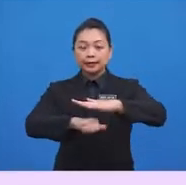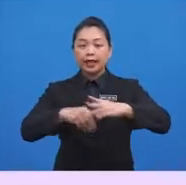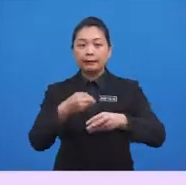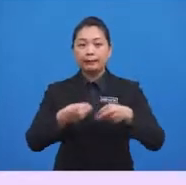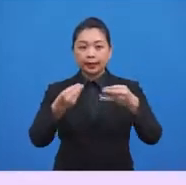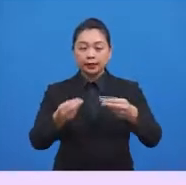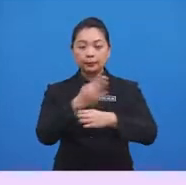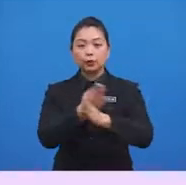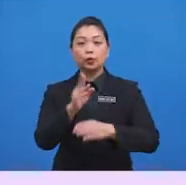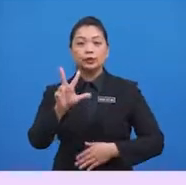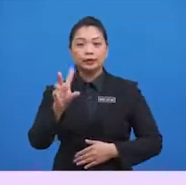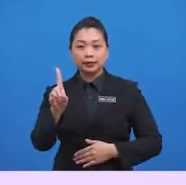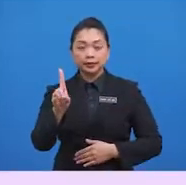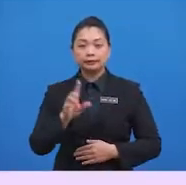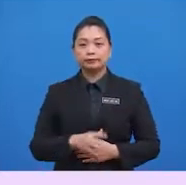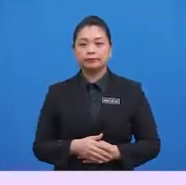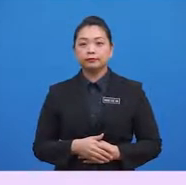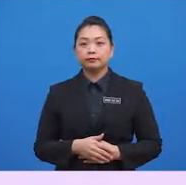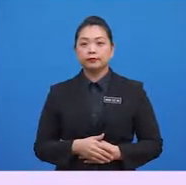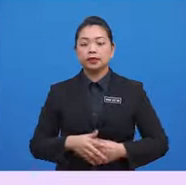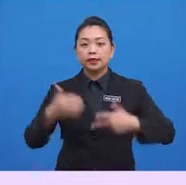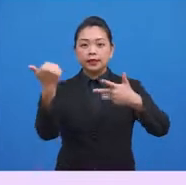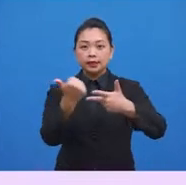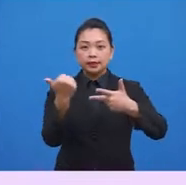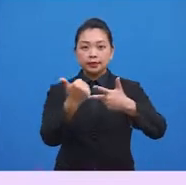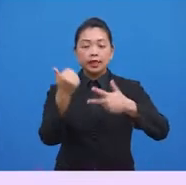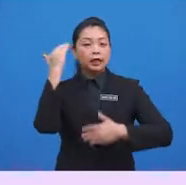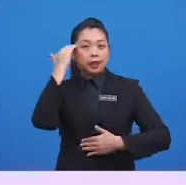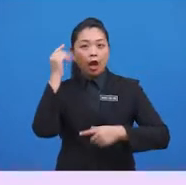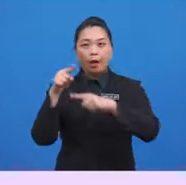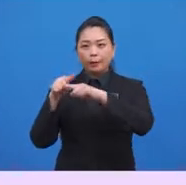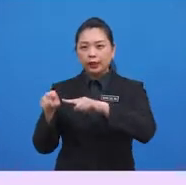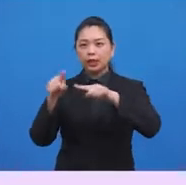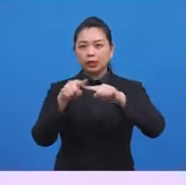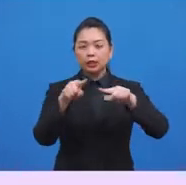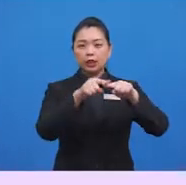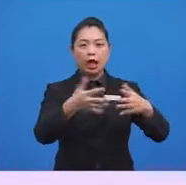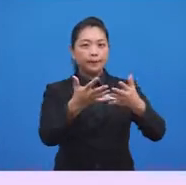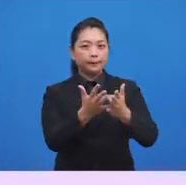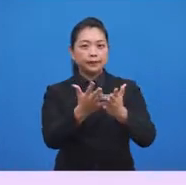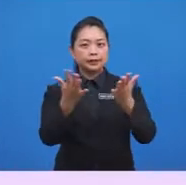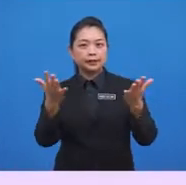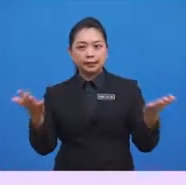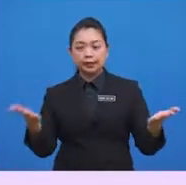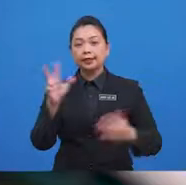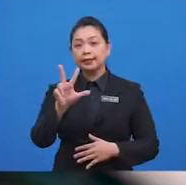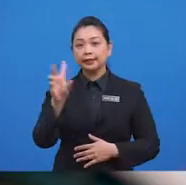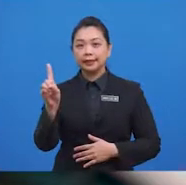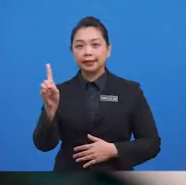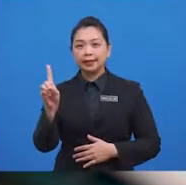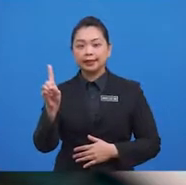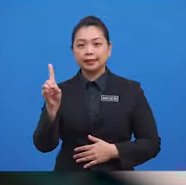dimensi. Ketiga, mengenal pasti pelbagai bentangan bentuk 3 dimensi.